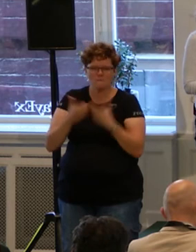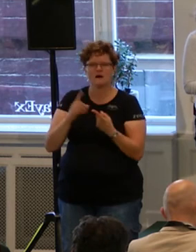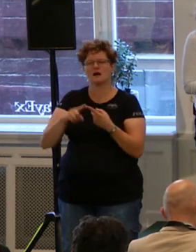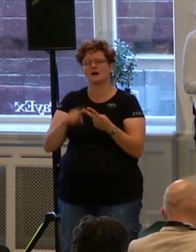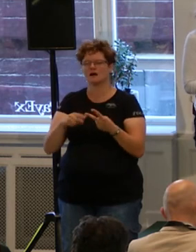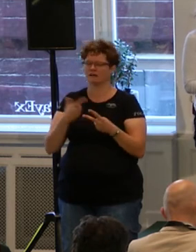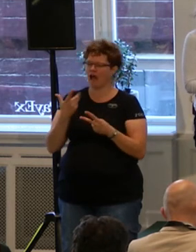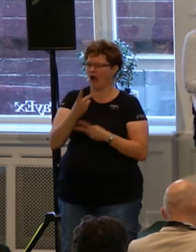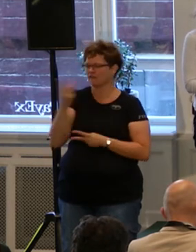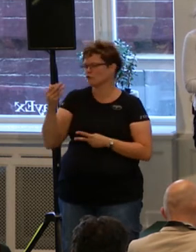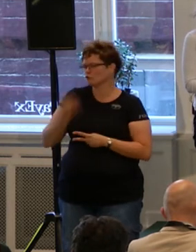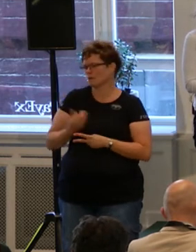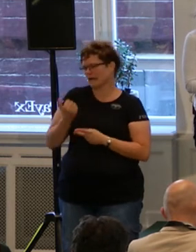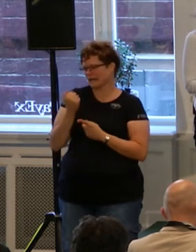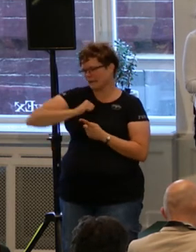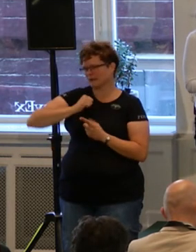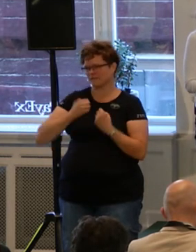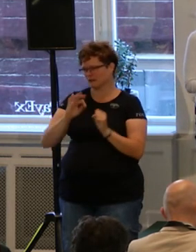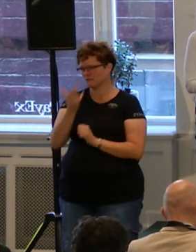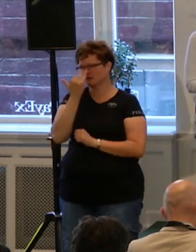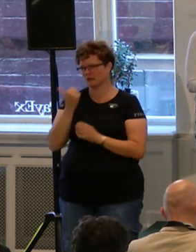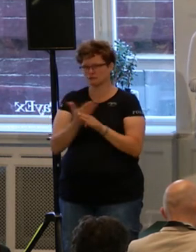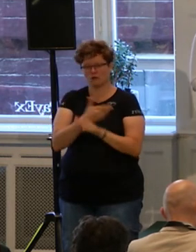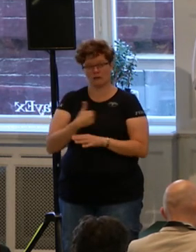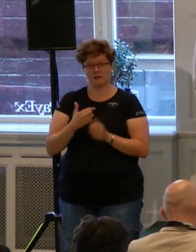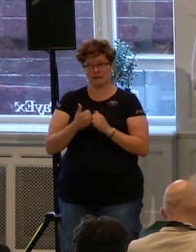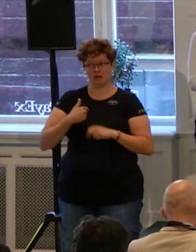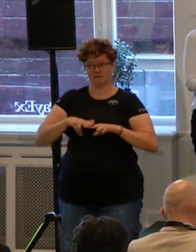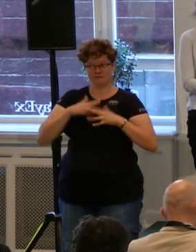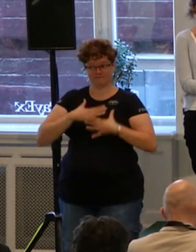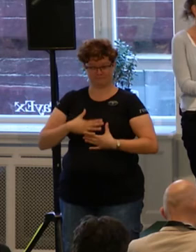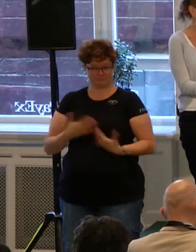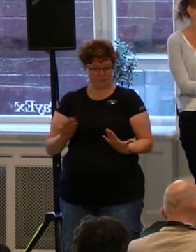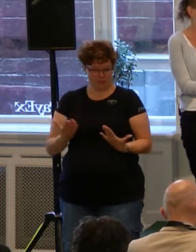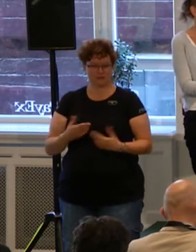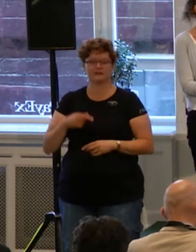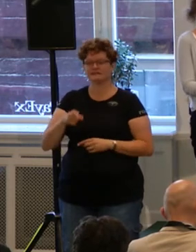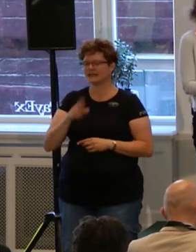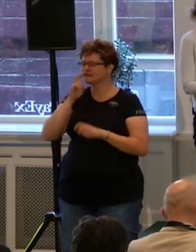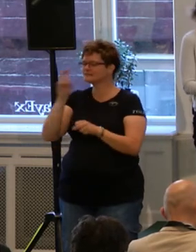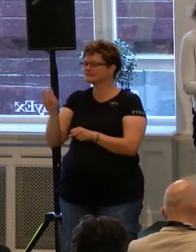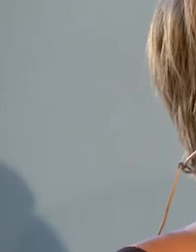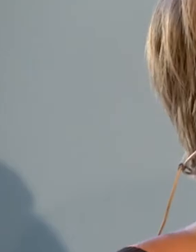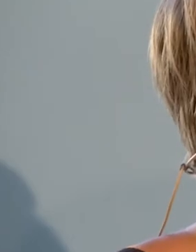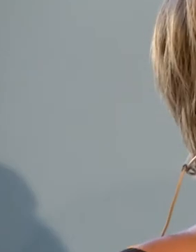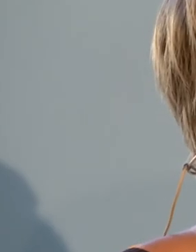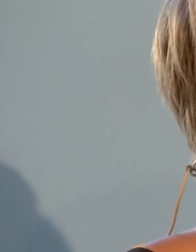den här typen av kriminella verksamheter. Och det jag kan känna är att den här tillsynen spelar ju stor roll